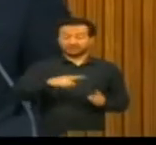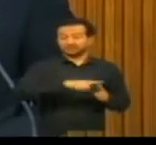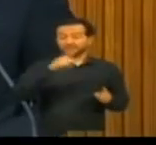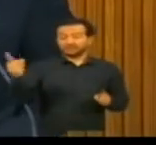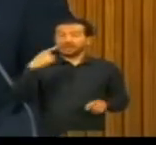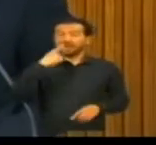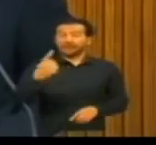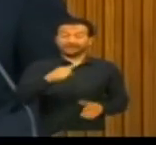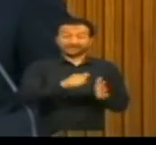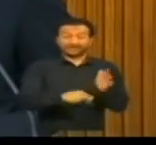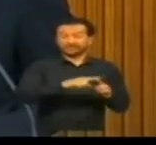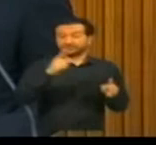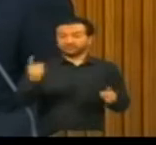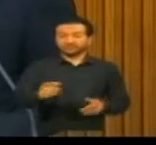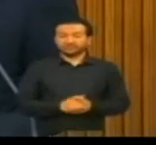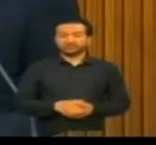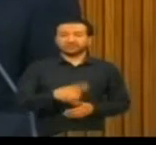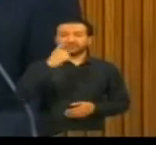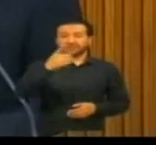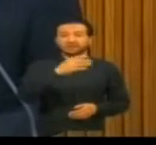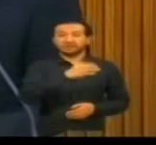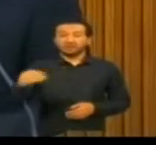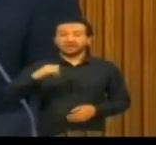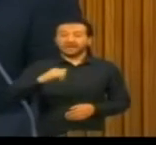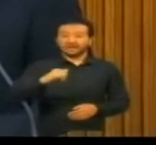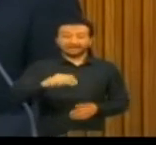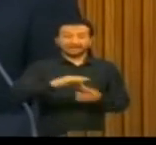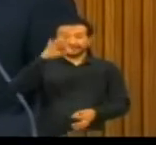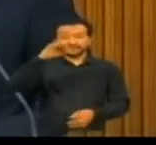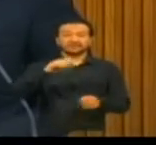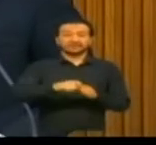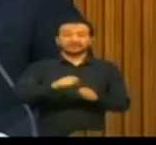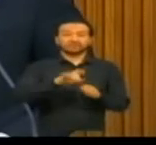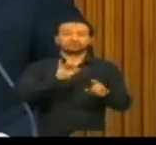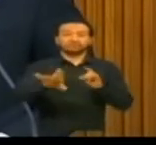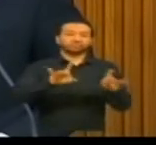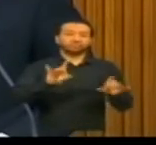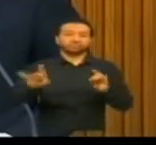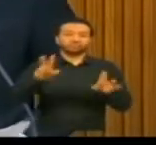lafı ettiği tarihten bugüne 1 milyona yakın kişinin işinden atıldığını gördük.